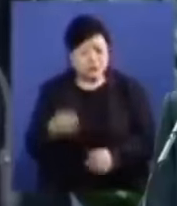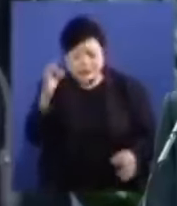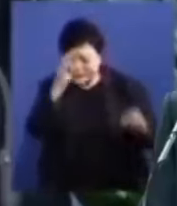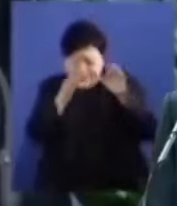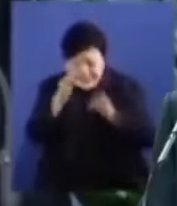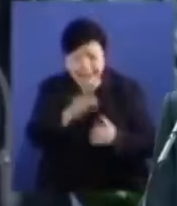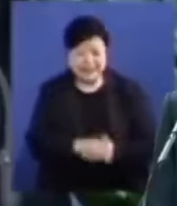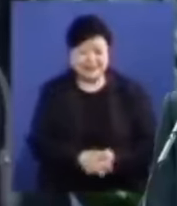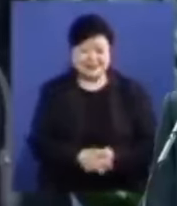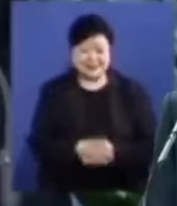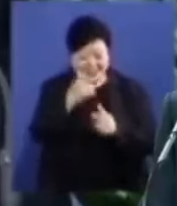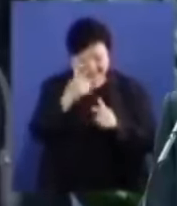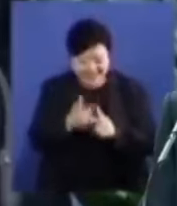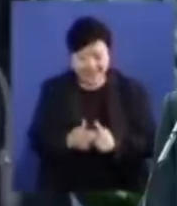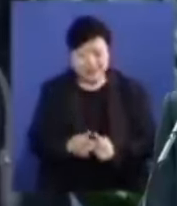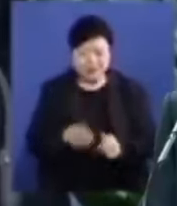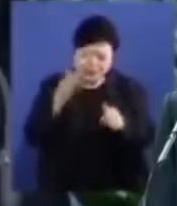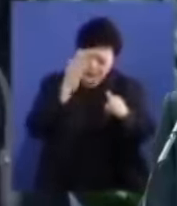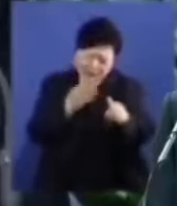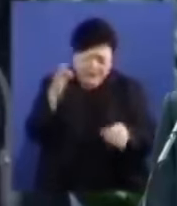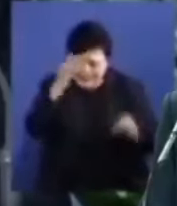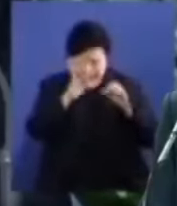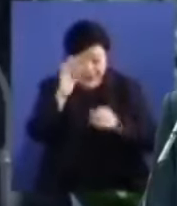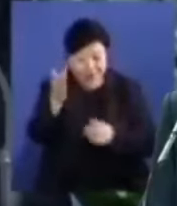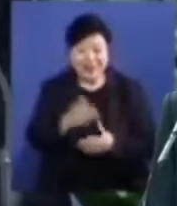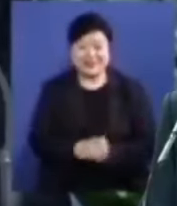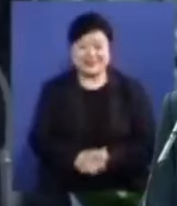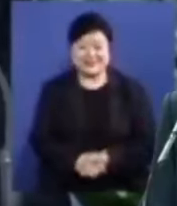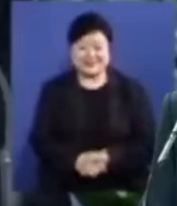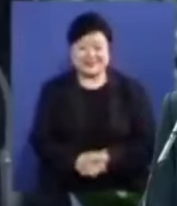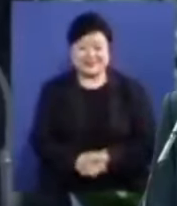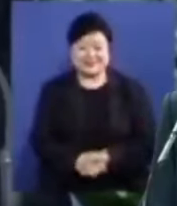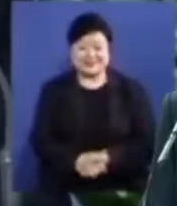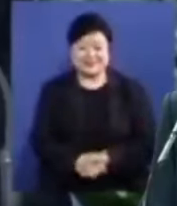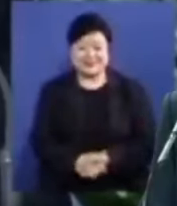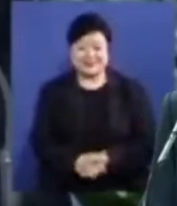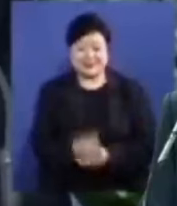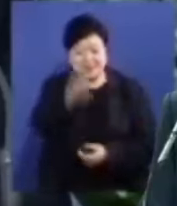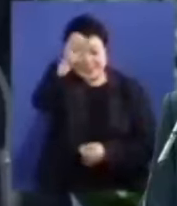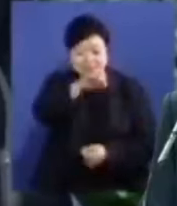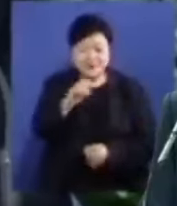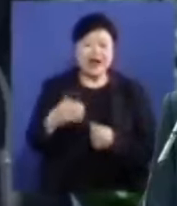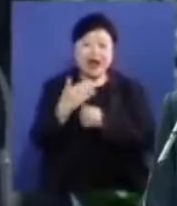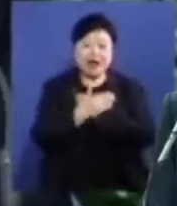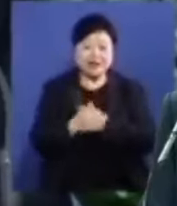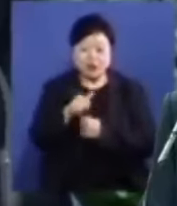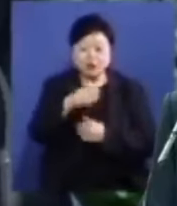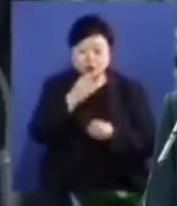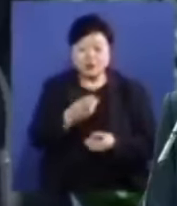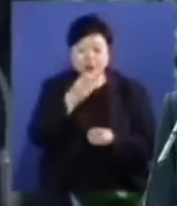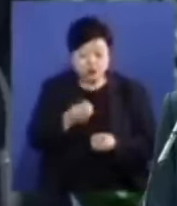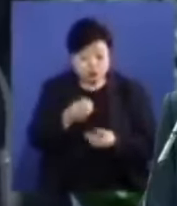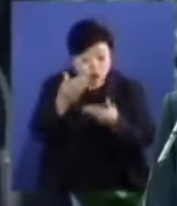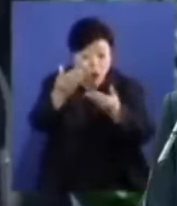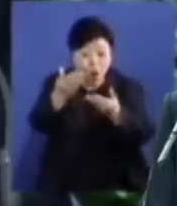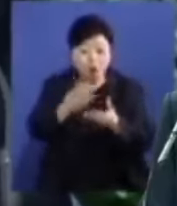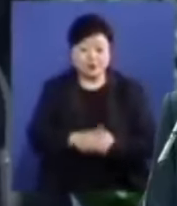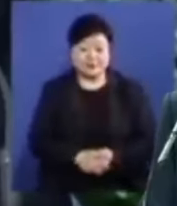찾아가서 예수님을 간절히 찾게 되는 것입니다. 십자가 대속의 오중복음과 삼중축복을